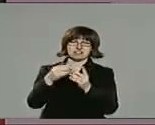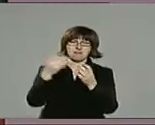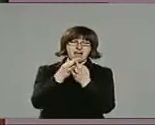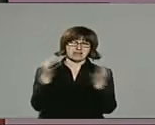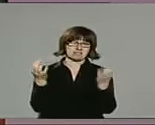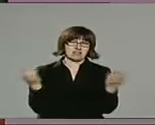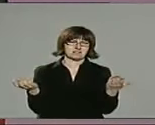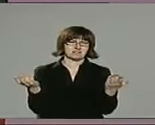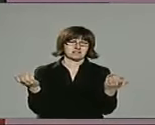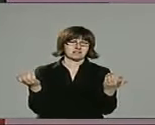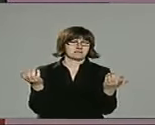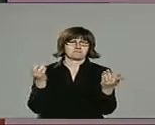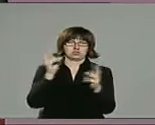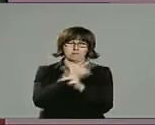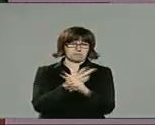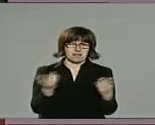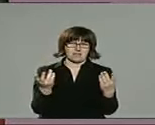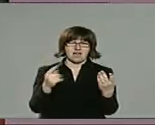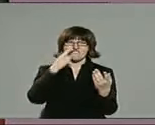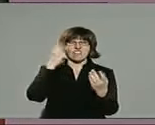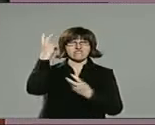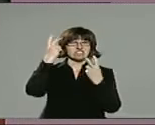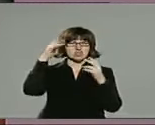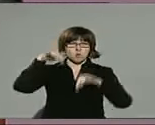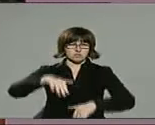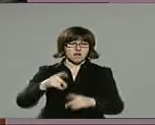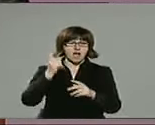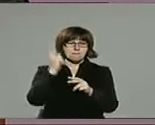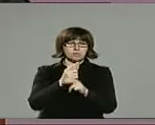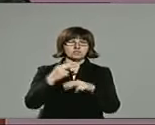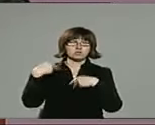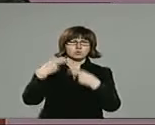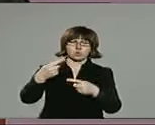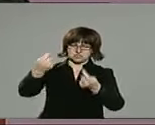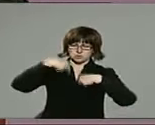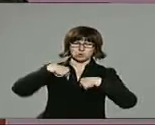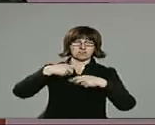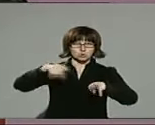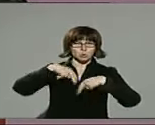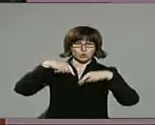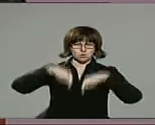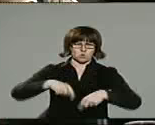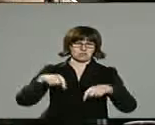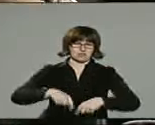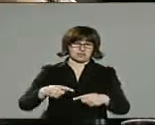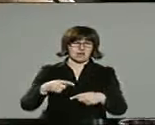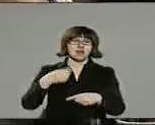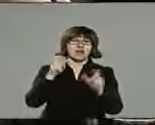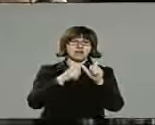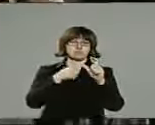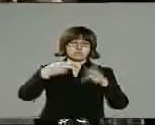einen Satz stimme ich ihm nicht zu. Wer Visionen hat, der muss wieder zu uns kommen, liebe Genossinnen und Genossen, zur